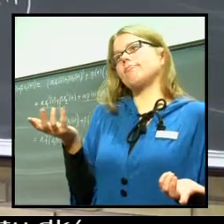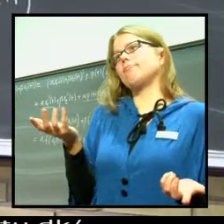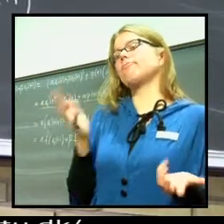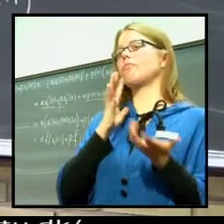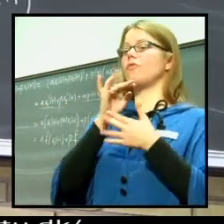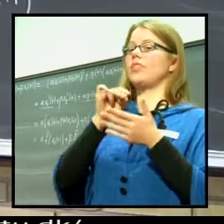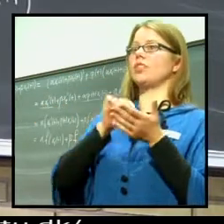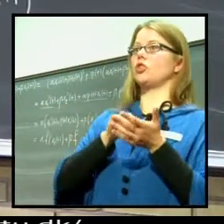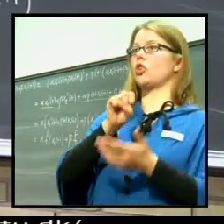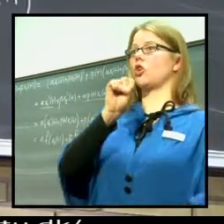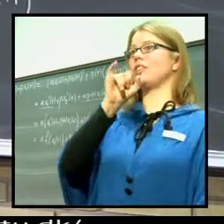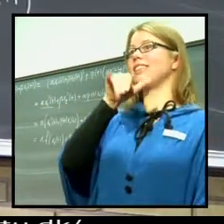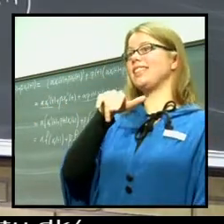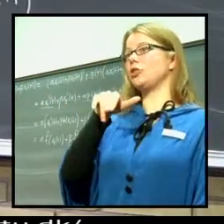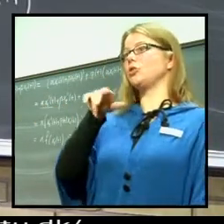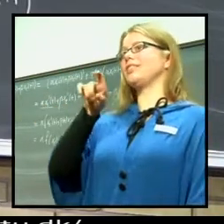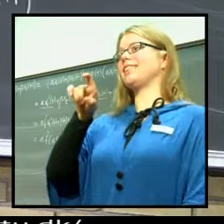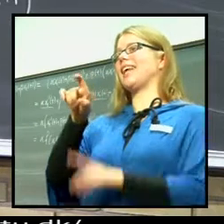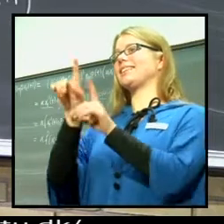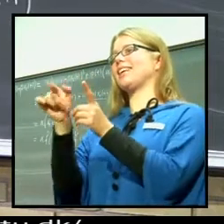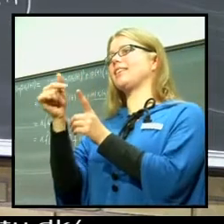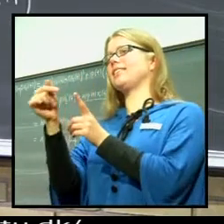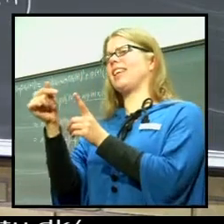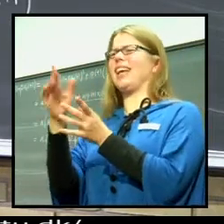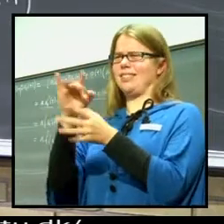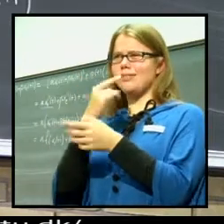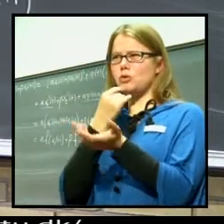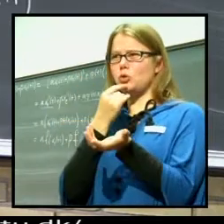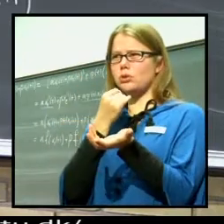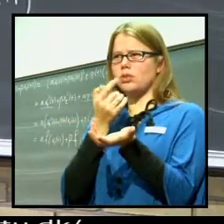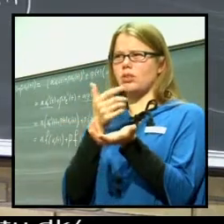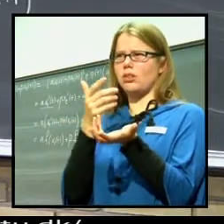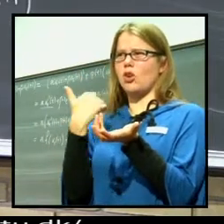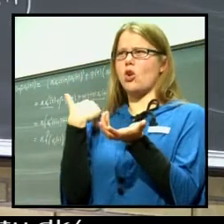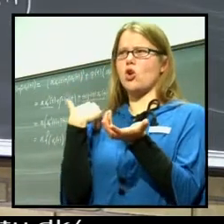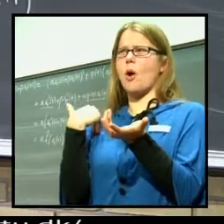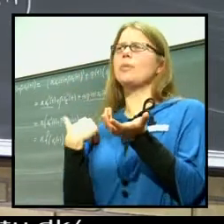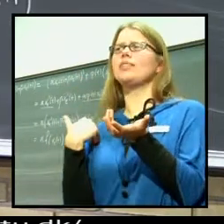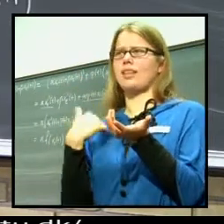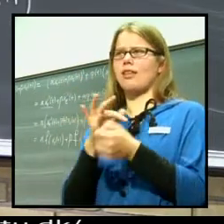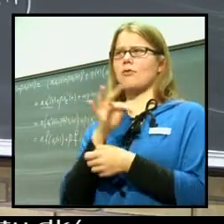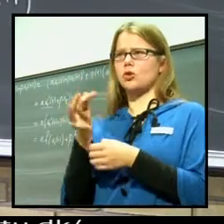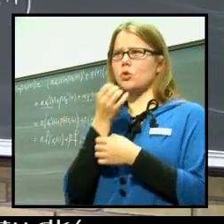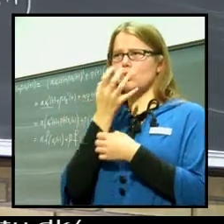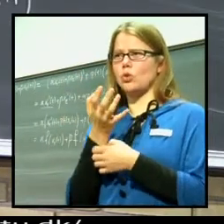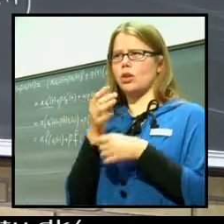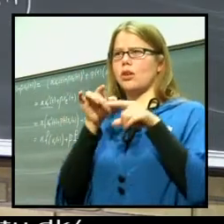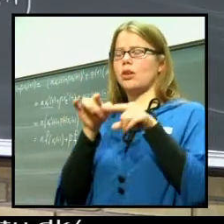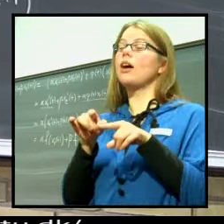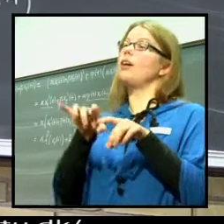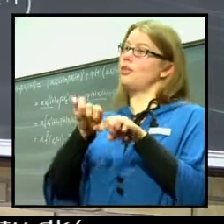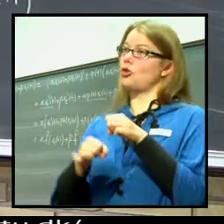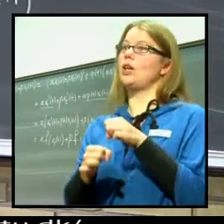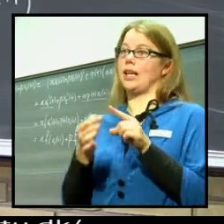hvis der nu står sinus til x af t eller sådan et eller andet, altså sådan nogle komplicerede funktionsudtryk, de